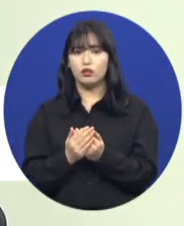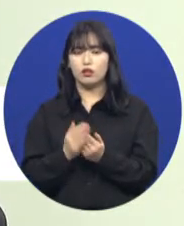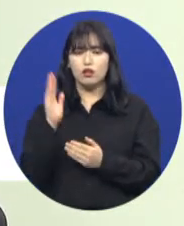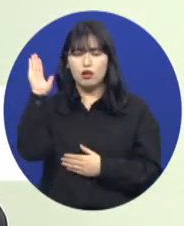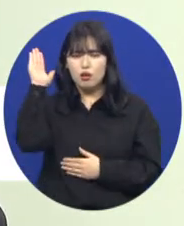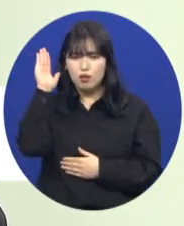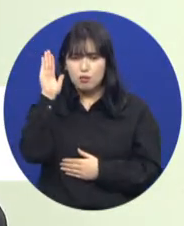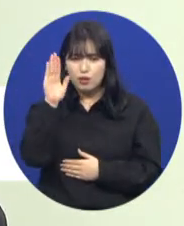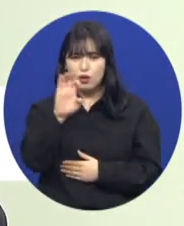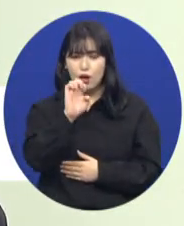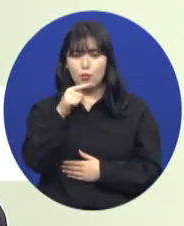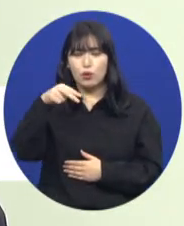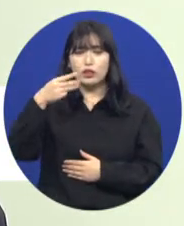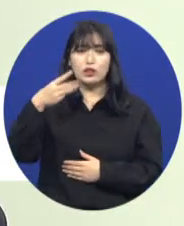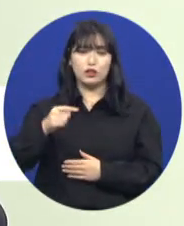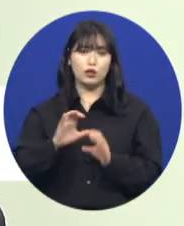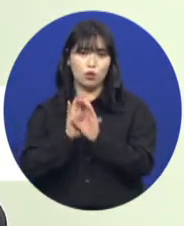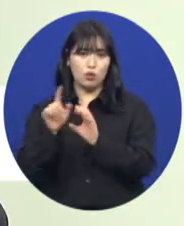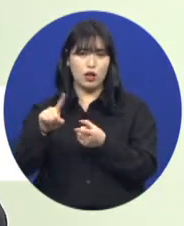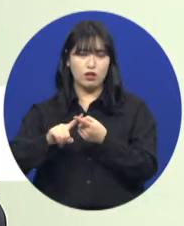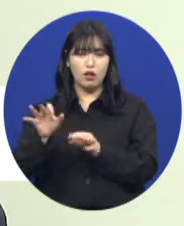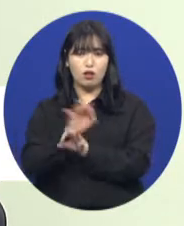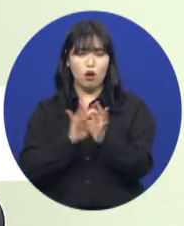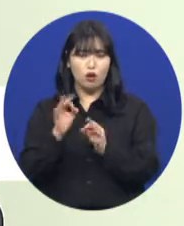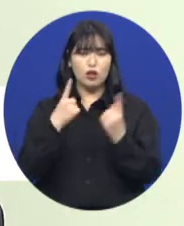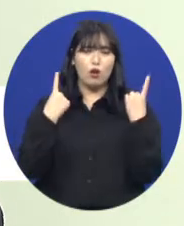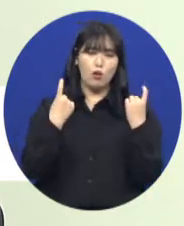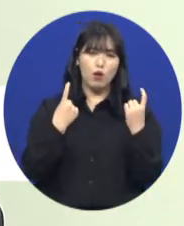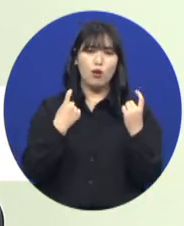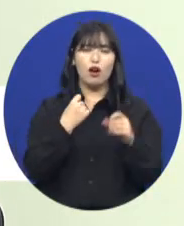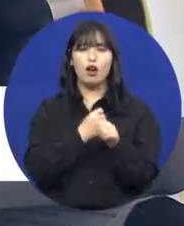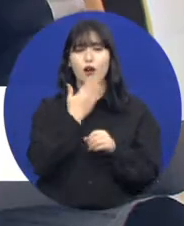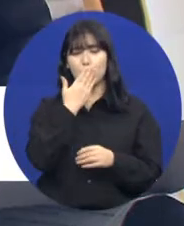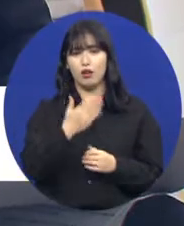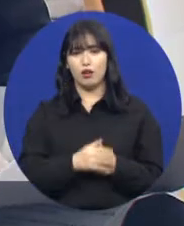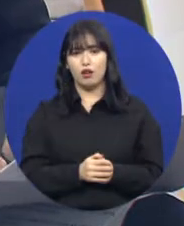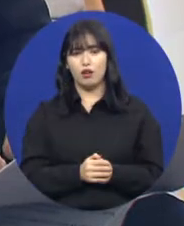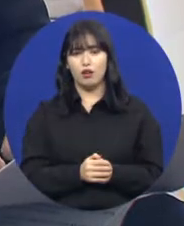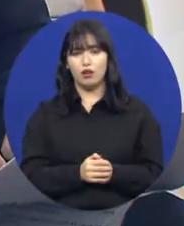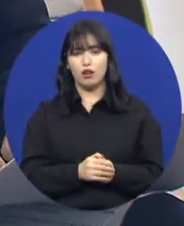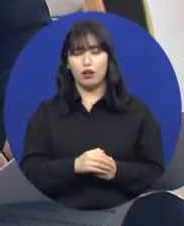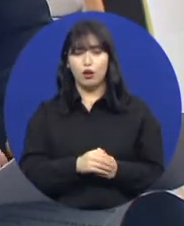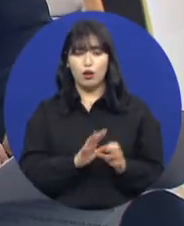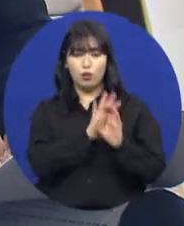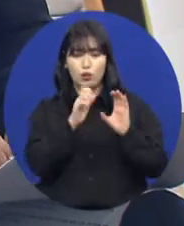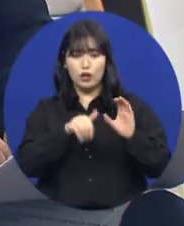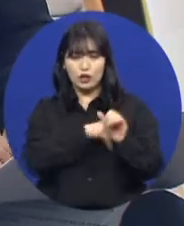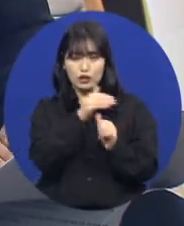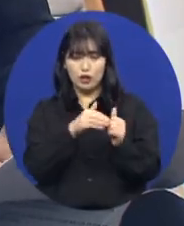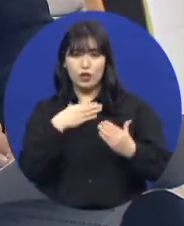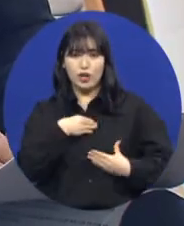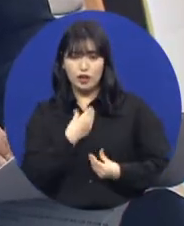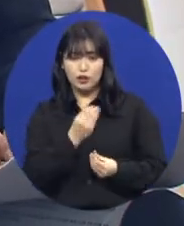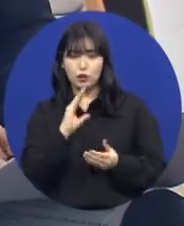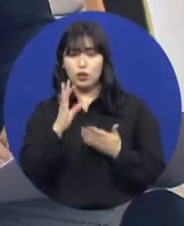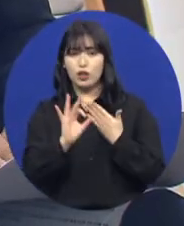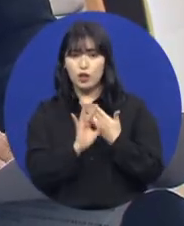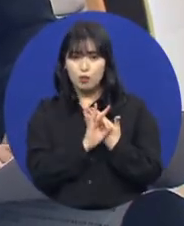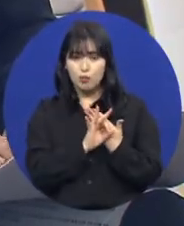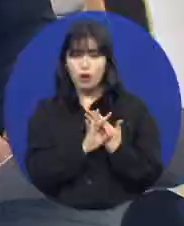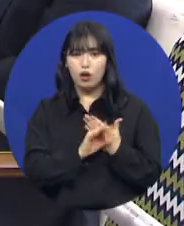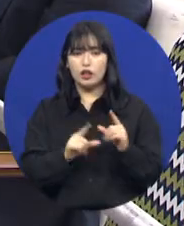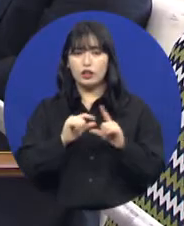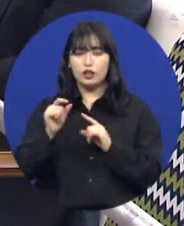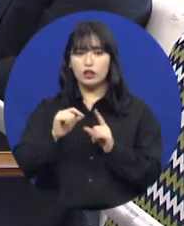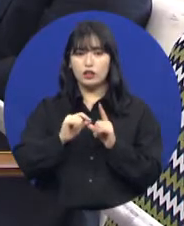미래의 포스트 코로나의 경제든 관광이든 있을 수 있다고 생각을 합니다. 코로나 상황이 어느 정도 안정되면 대대적인